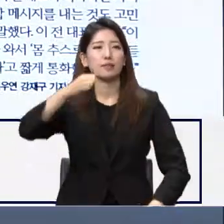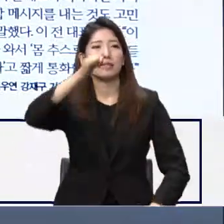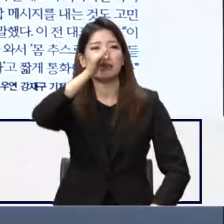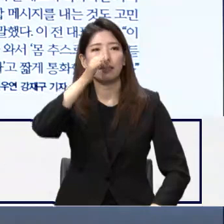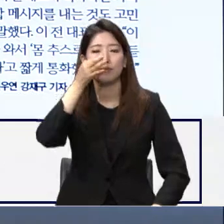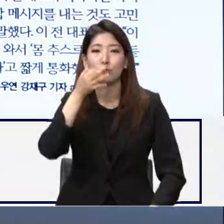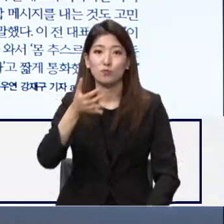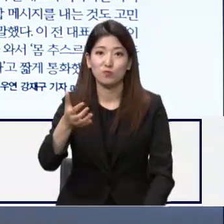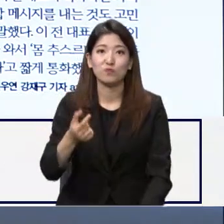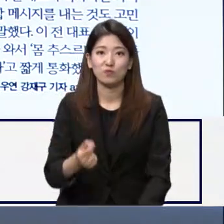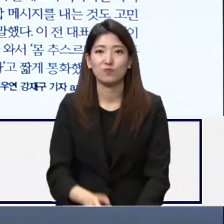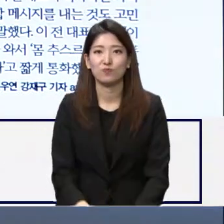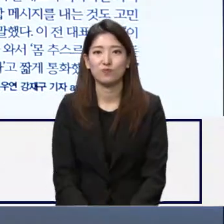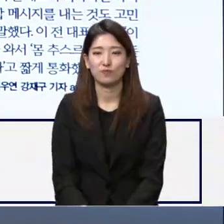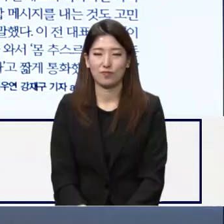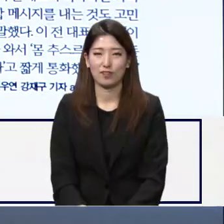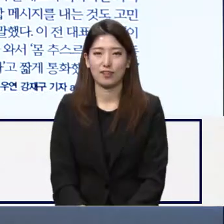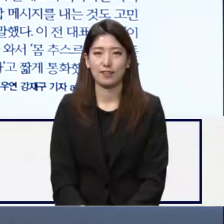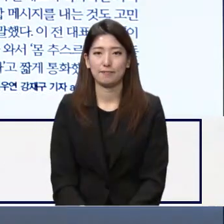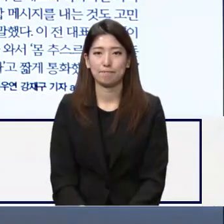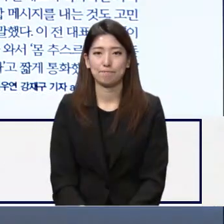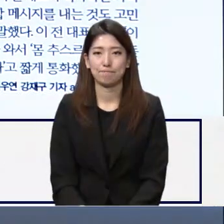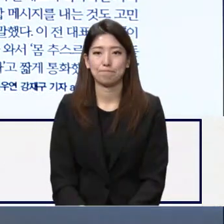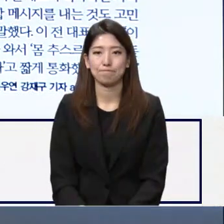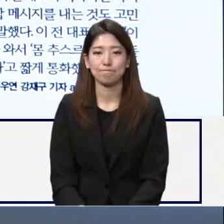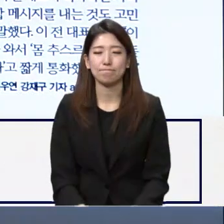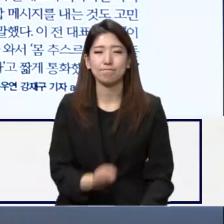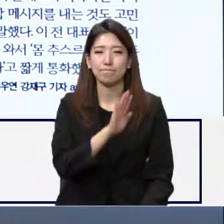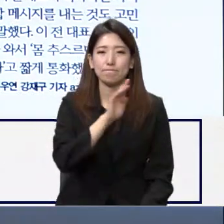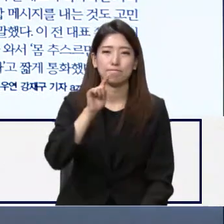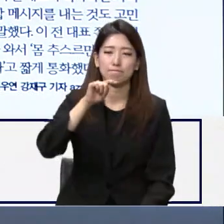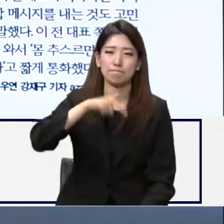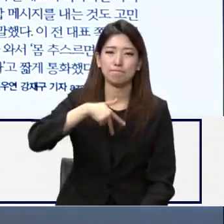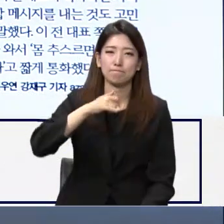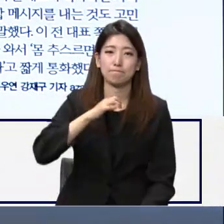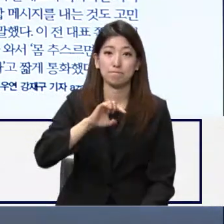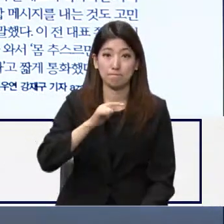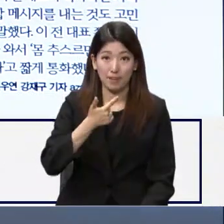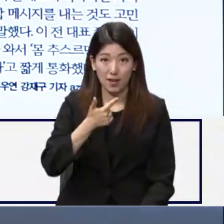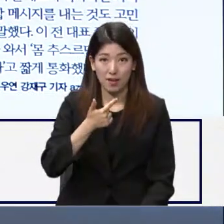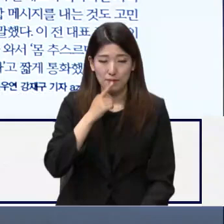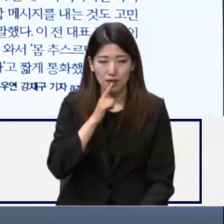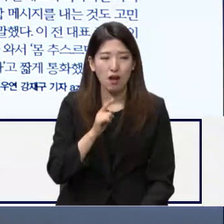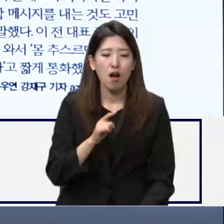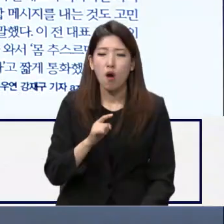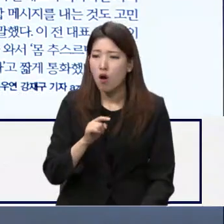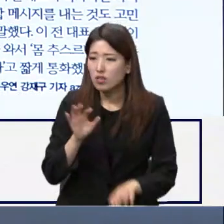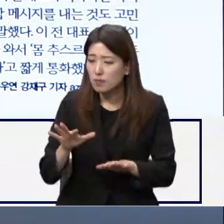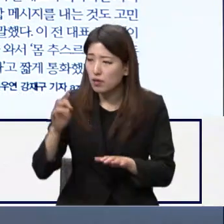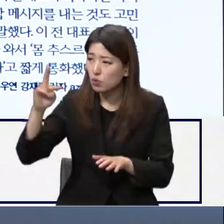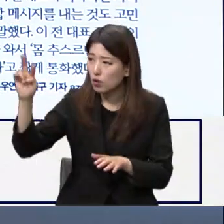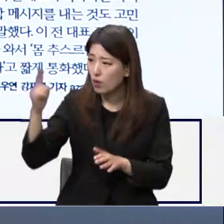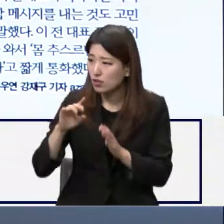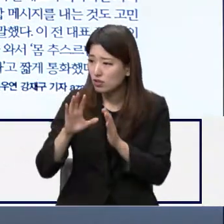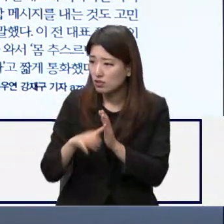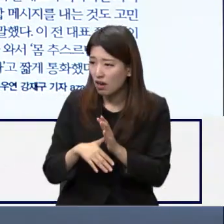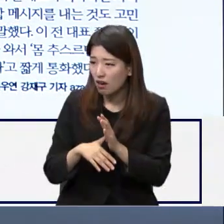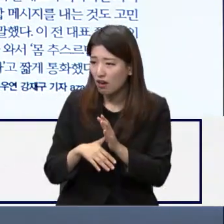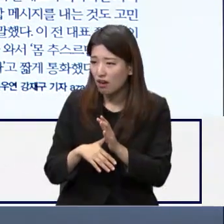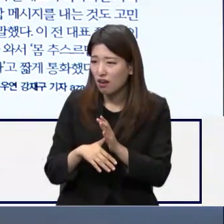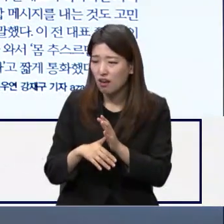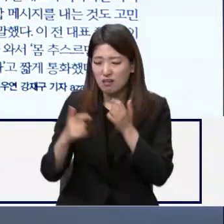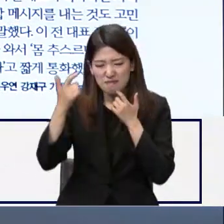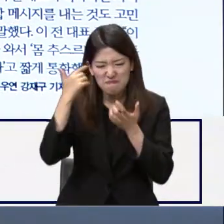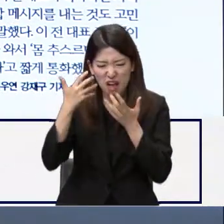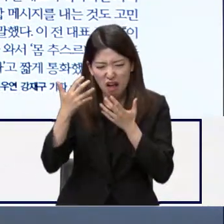일단 뭐 박쥐 원전 원장은 감성 지지층이 등장하지 않아서 너무 참 보기 좋았다라고